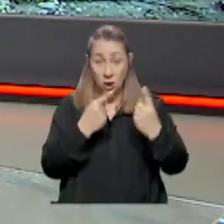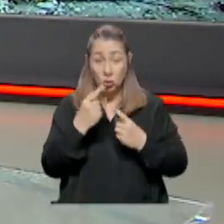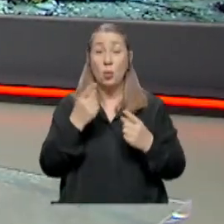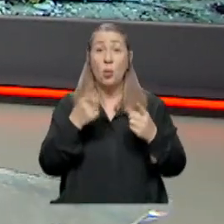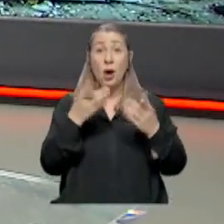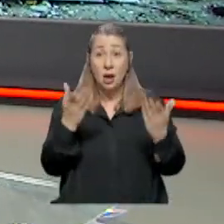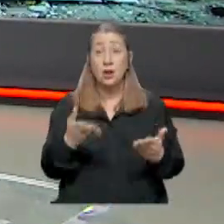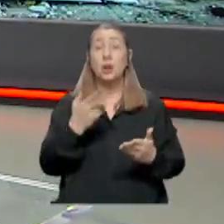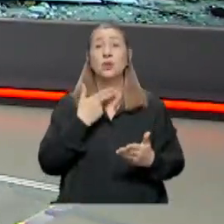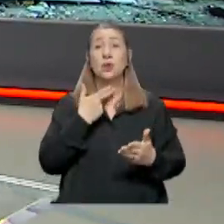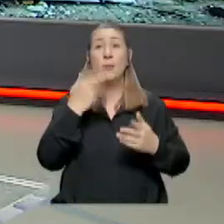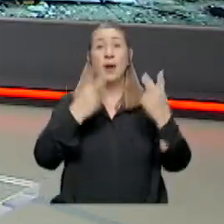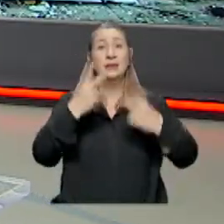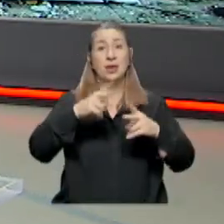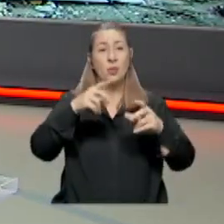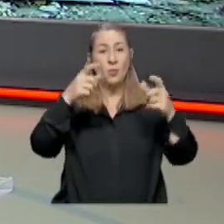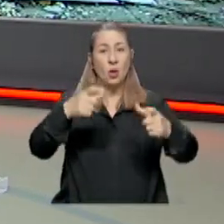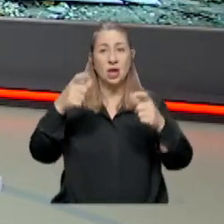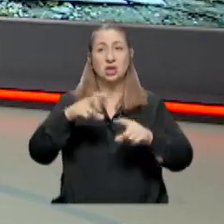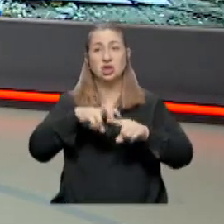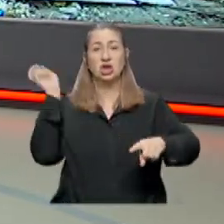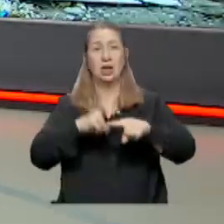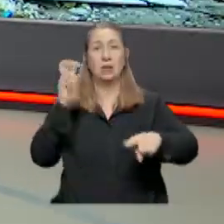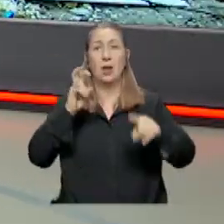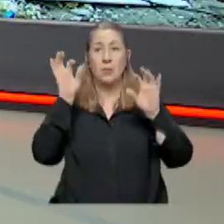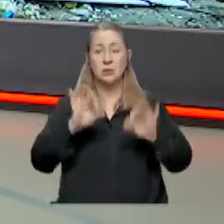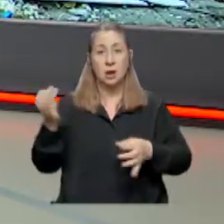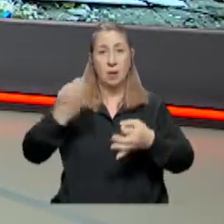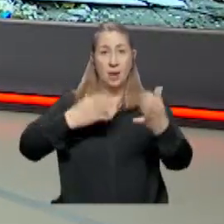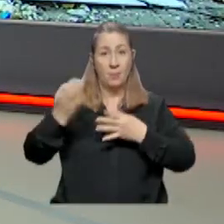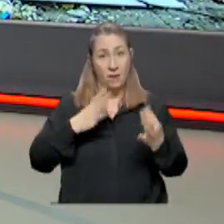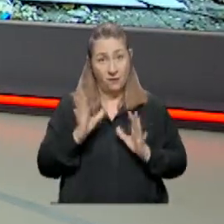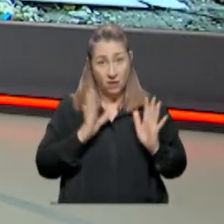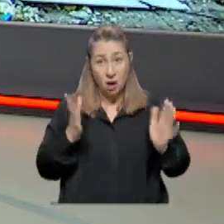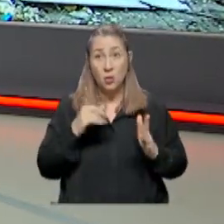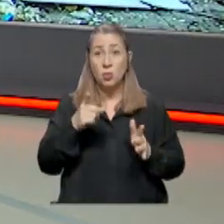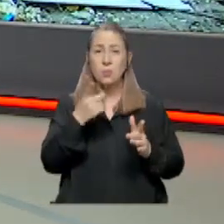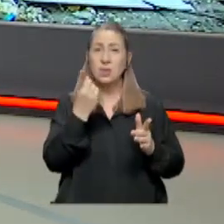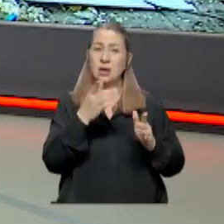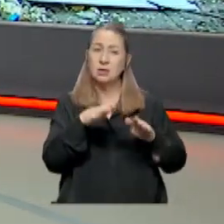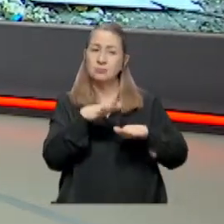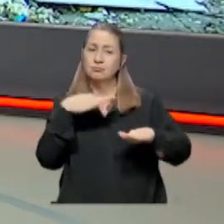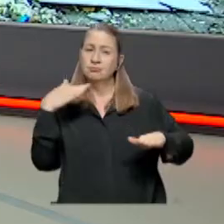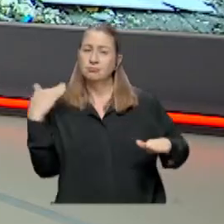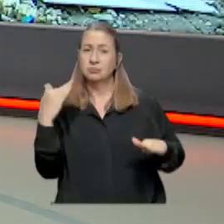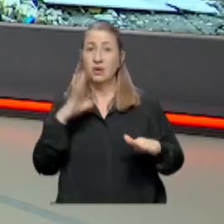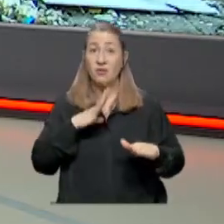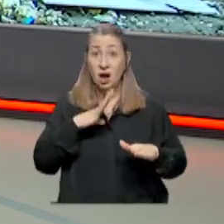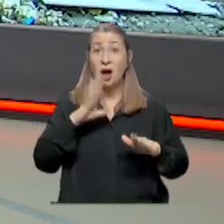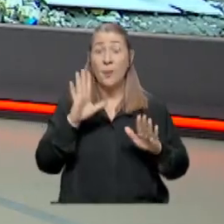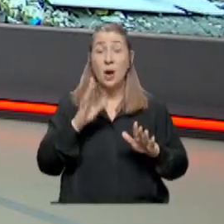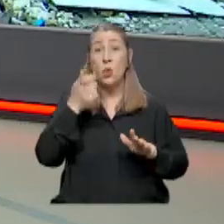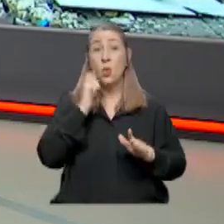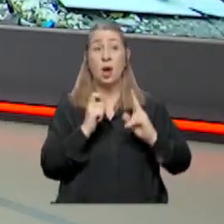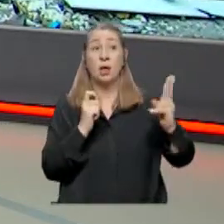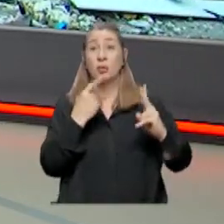arada Rusya'nın bazı bölgelerden çekilmeye başladığına dair haberler geliyor. Bunun bir manevra olduğunu söyleyenler de var. Fakat Ukrayna